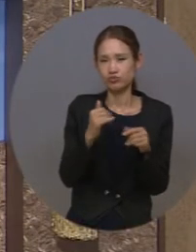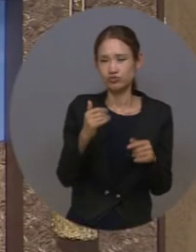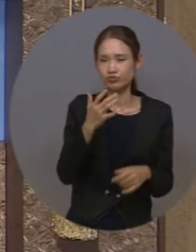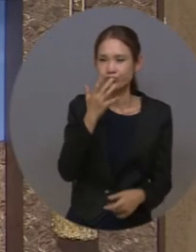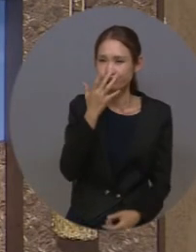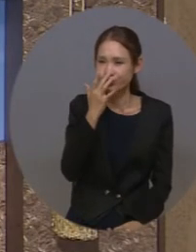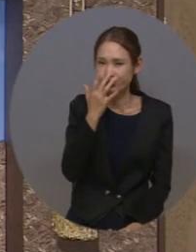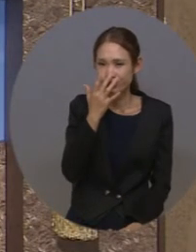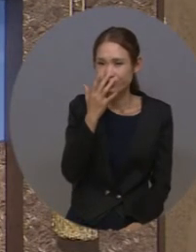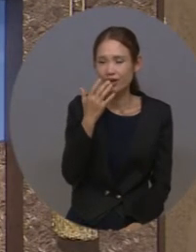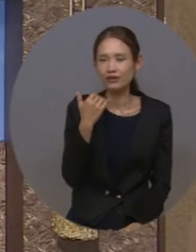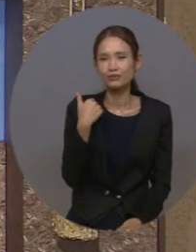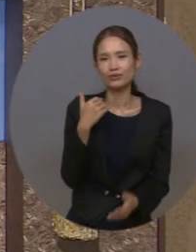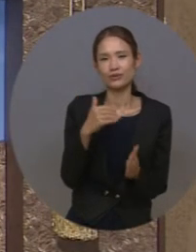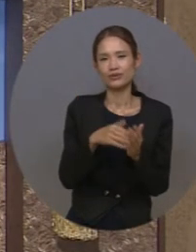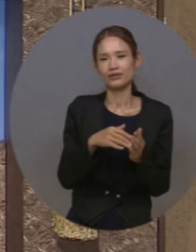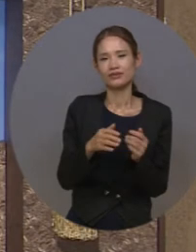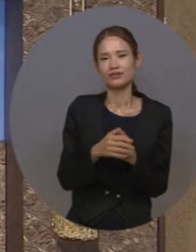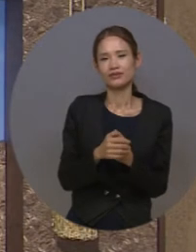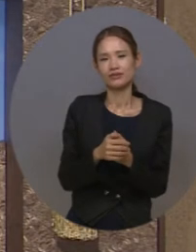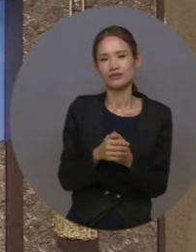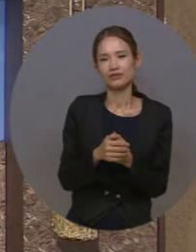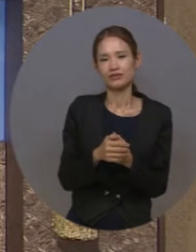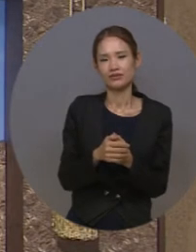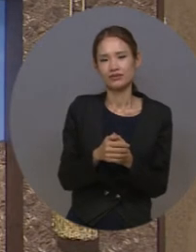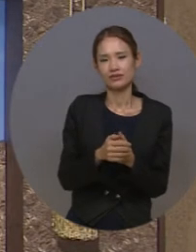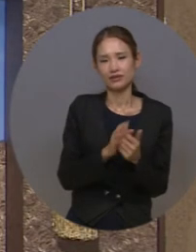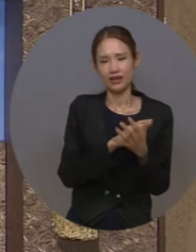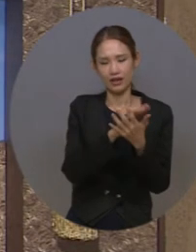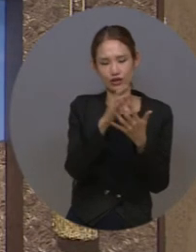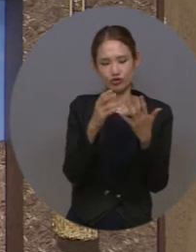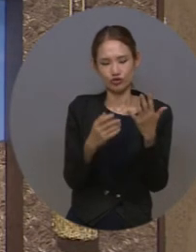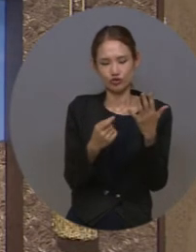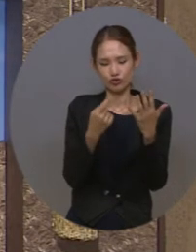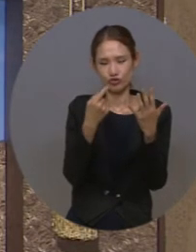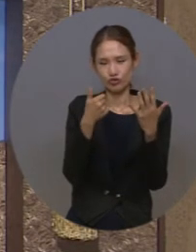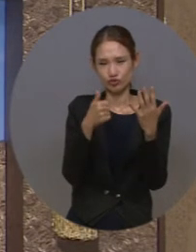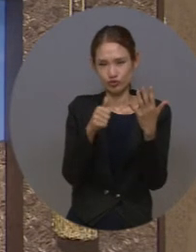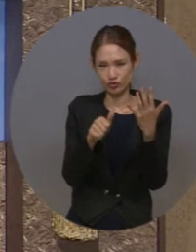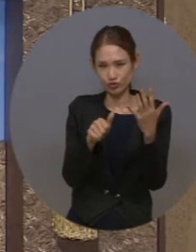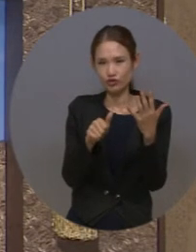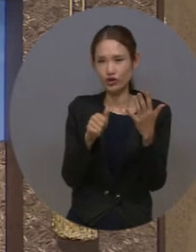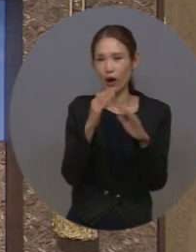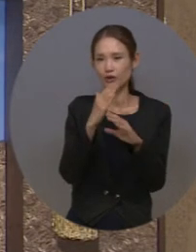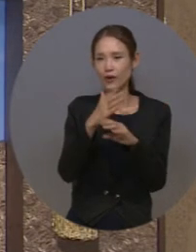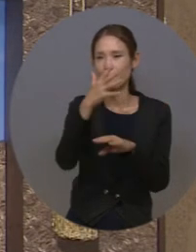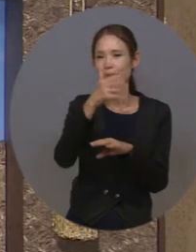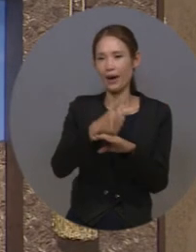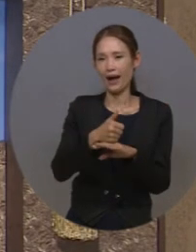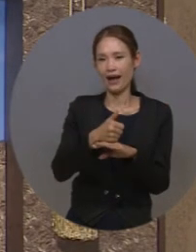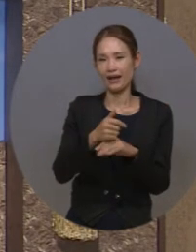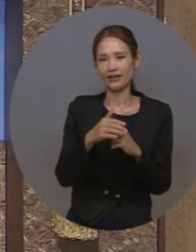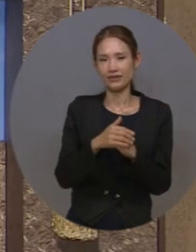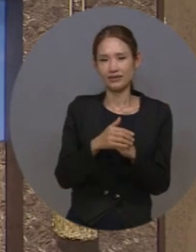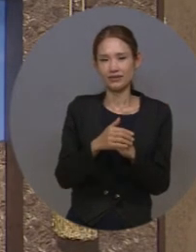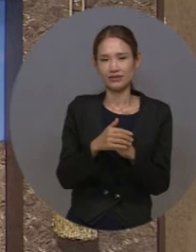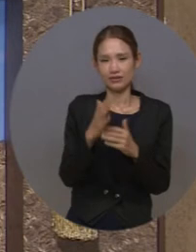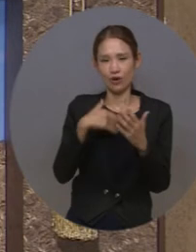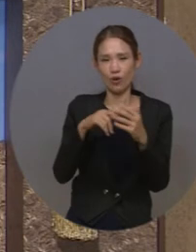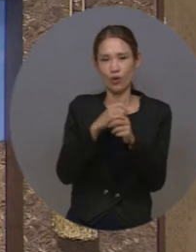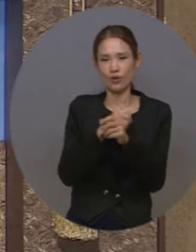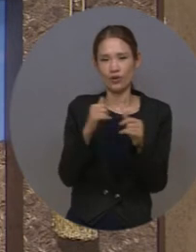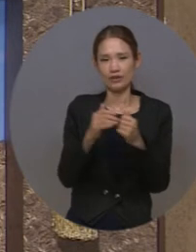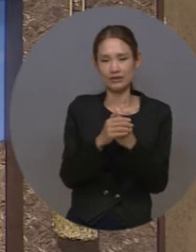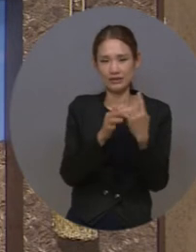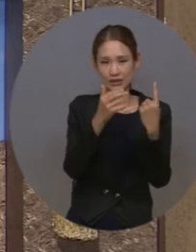모르고 들어왔어요. 그래서 제가 그 육형제 막내인데 네. 형님들이 네가 우리 집안의 공무원